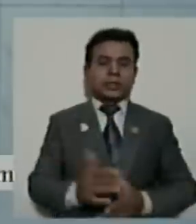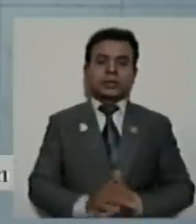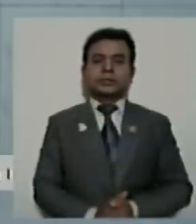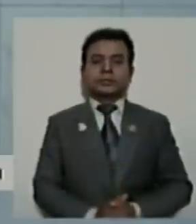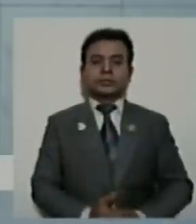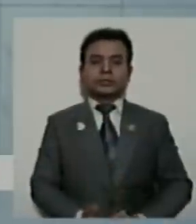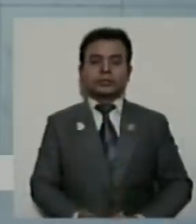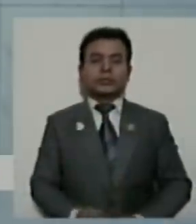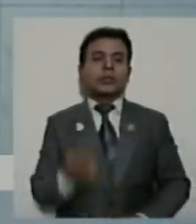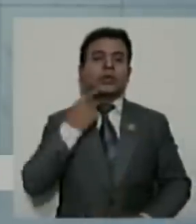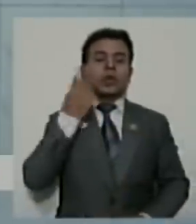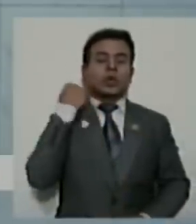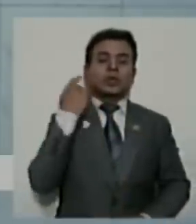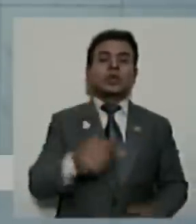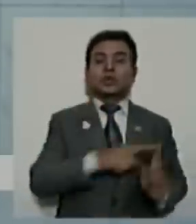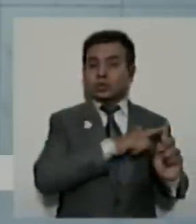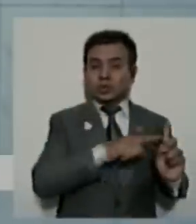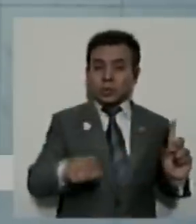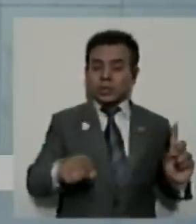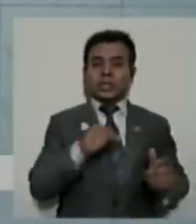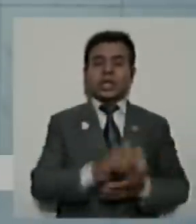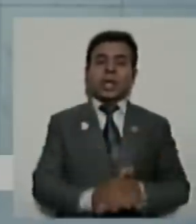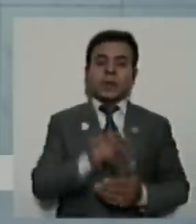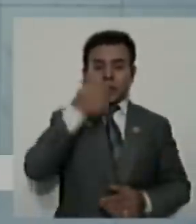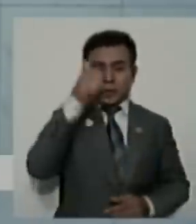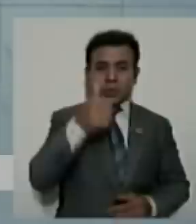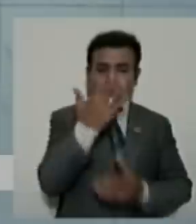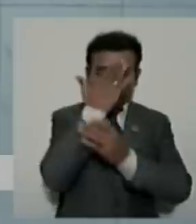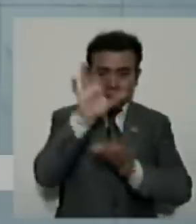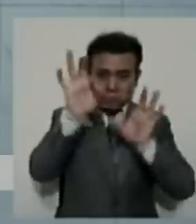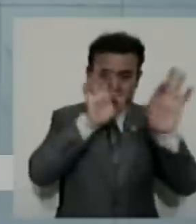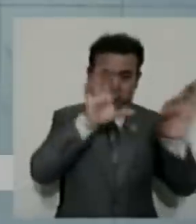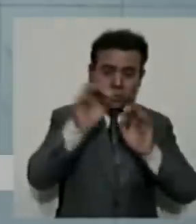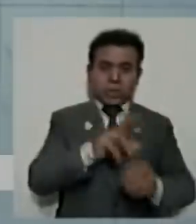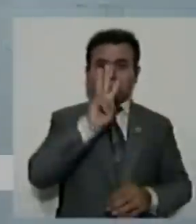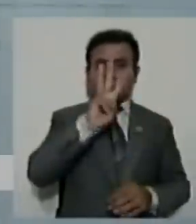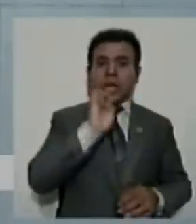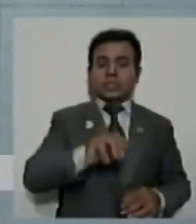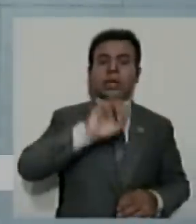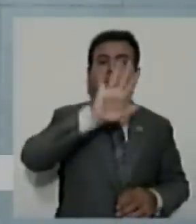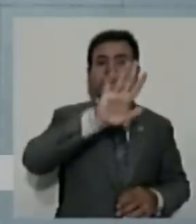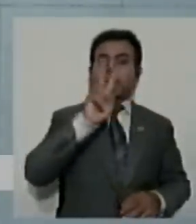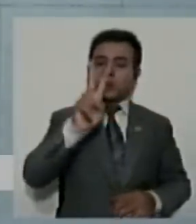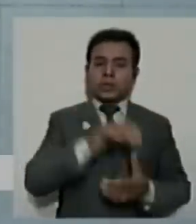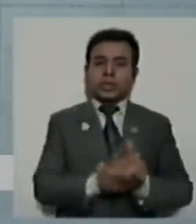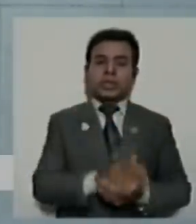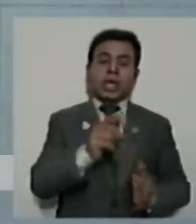ছিল, যার ফলে আমাদের নমুনা পরীক্ষা হয়েছে 3096টি, যেটার হার গতকালের চেয়ে